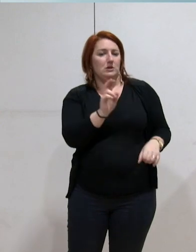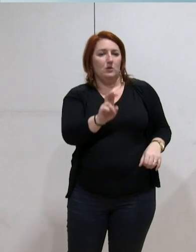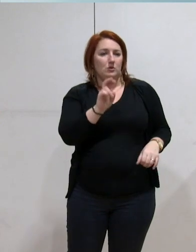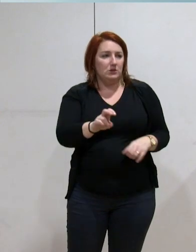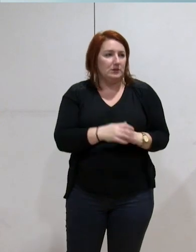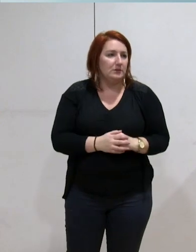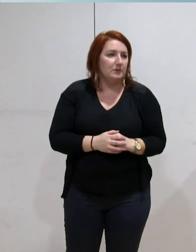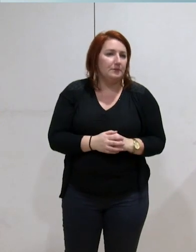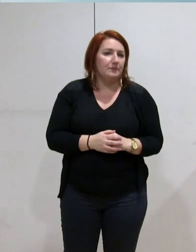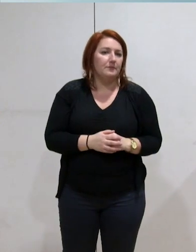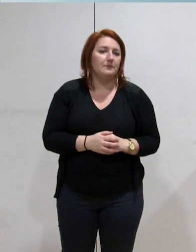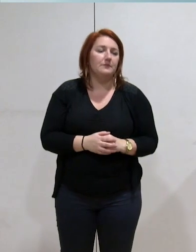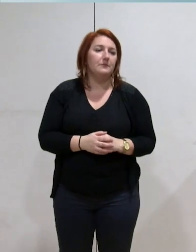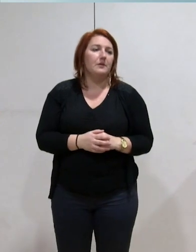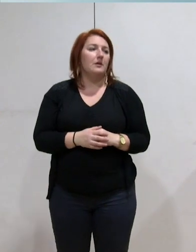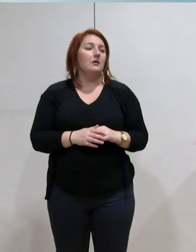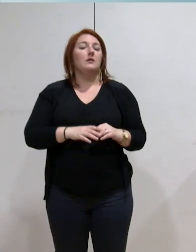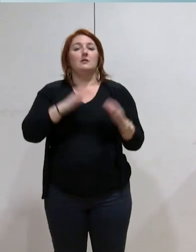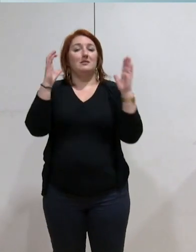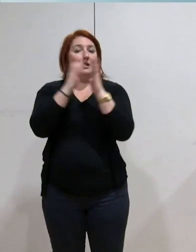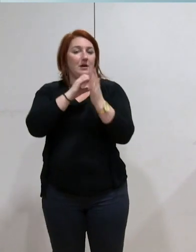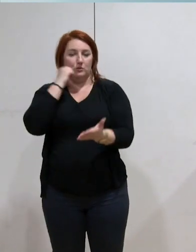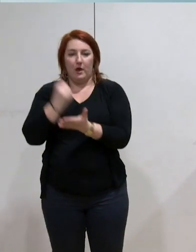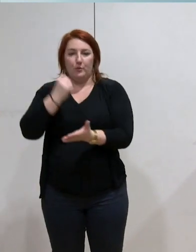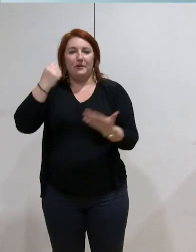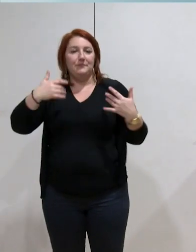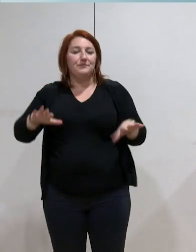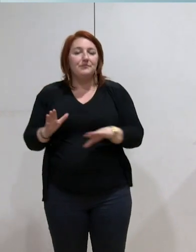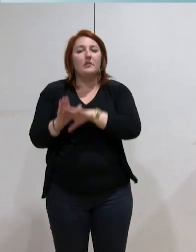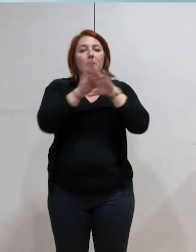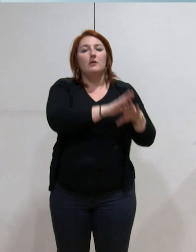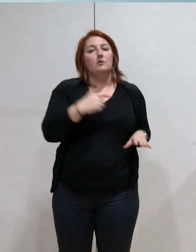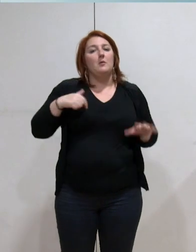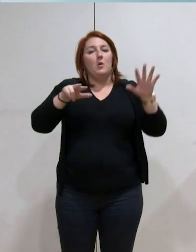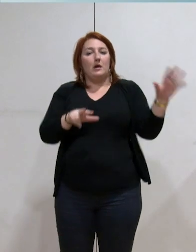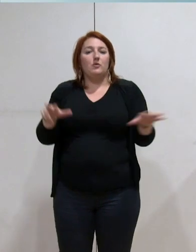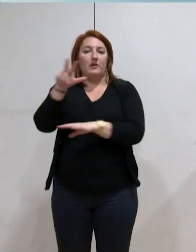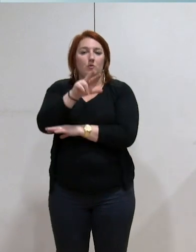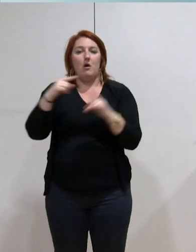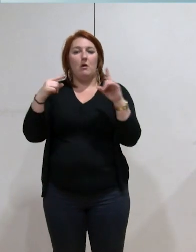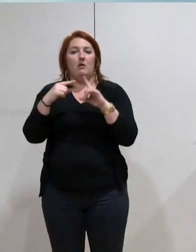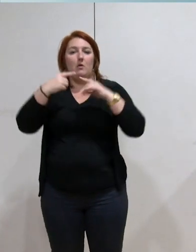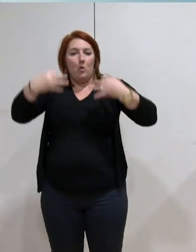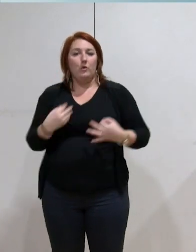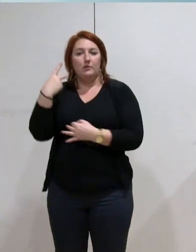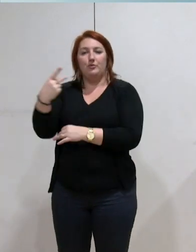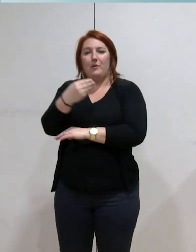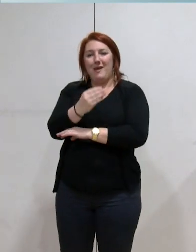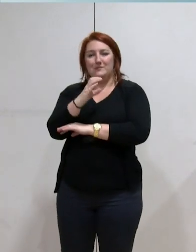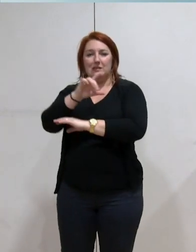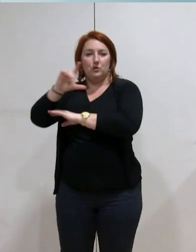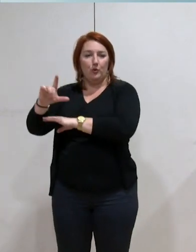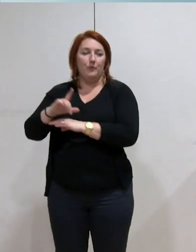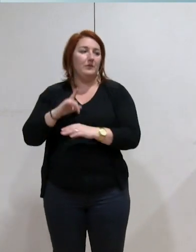les écologistes délibération adoptée la 83 c'est les comptes de la MC2